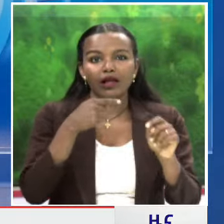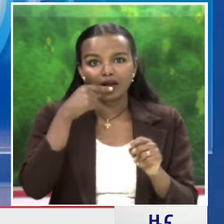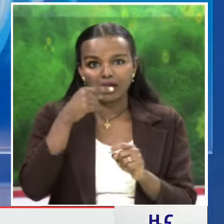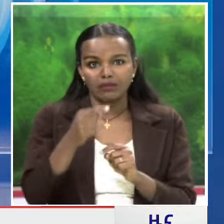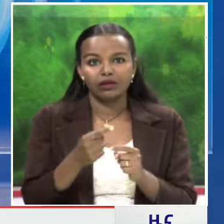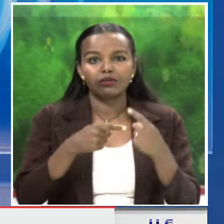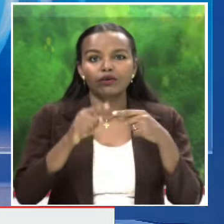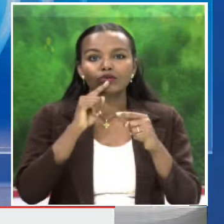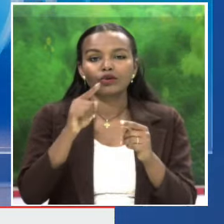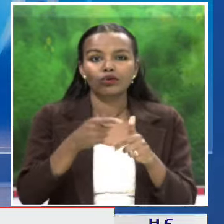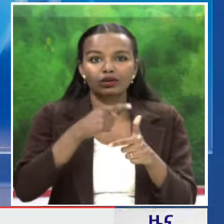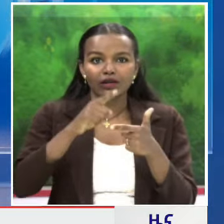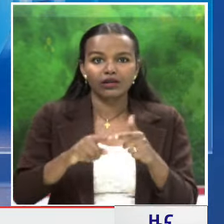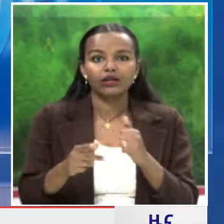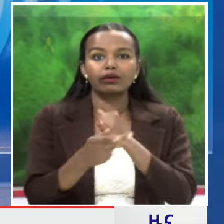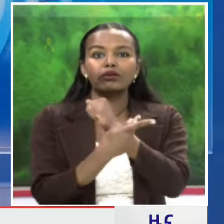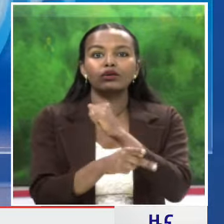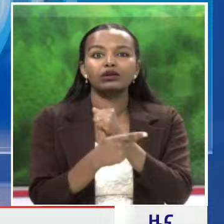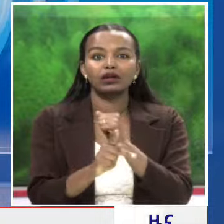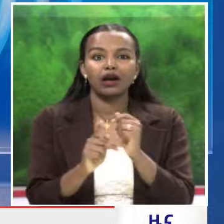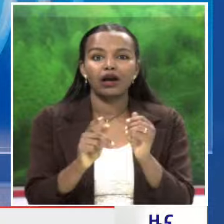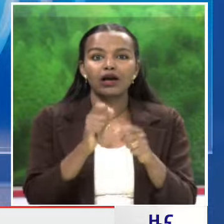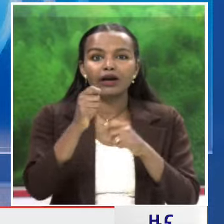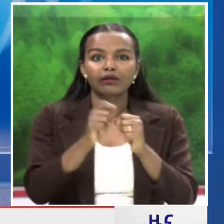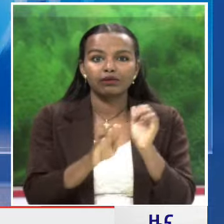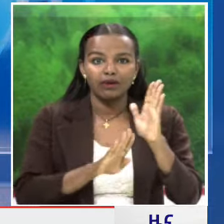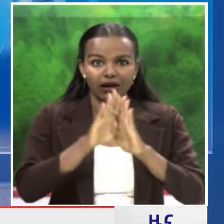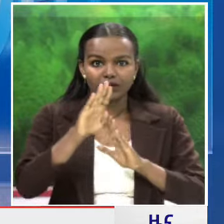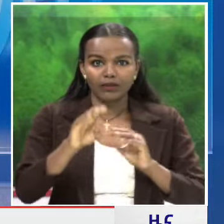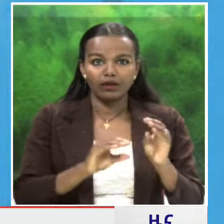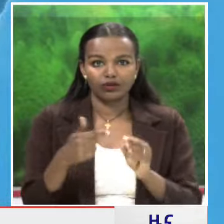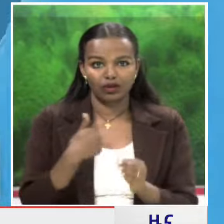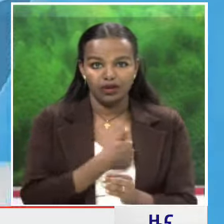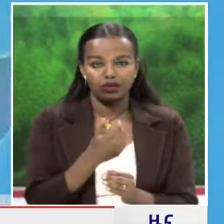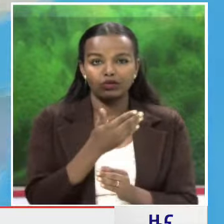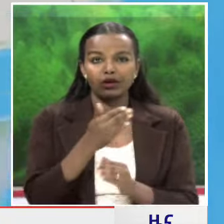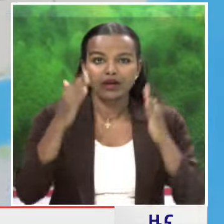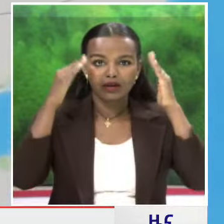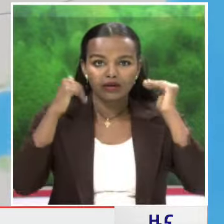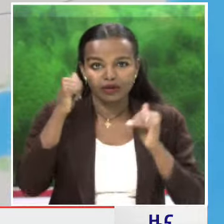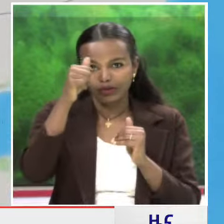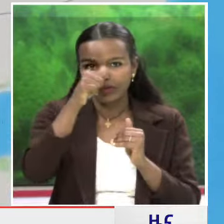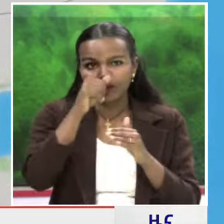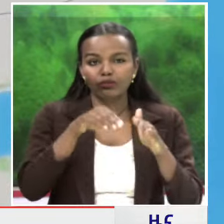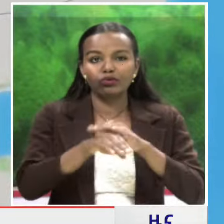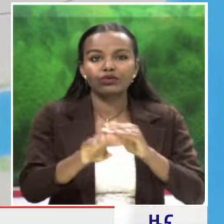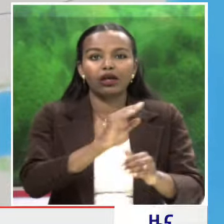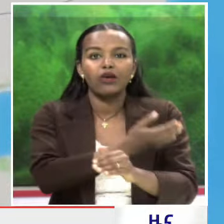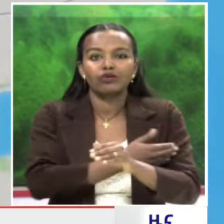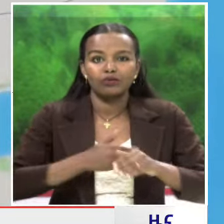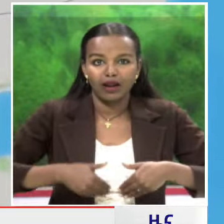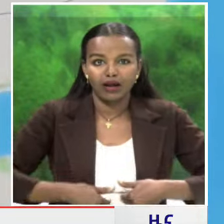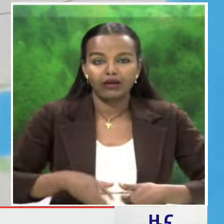እየሰጡ ነው። እንግዲህ የፖለቲካ እድሜ ማራዘሚያ አድርገውታል የእኛን ጉዳይ። ግብጽ ኢትዮጵያን በውስጥ ኃይሎች የማዳከምና የራሷን